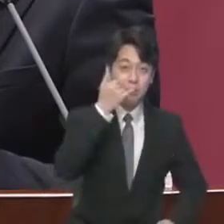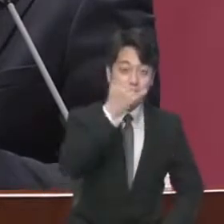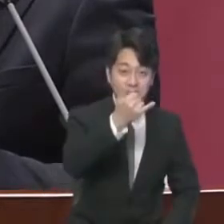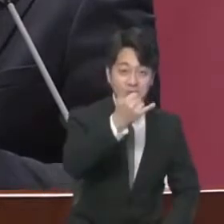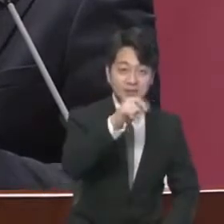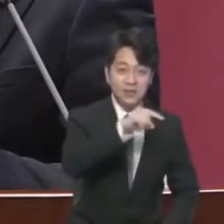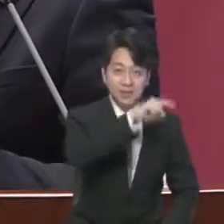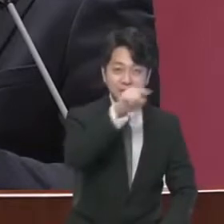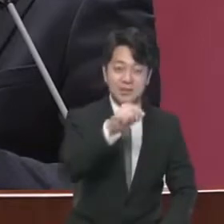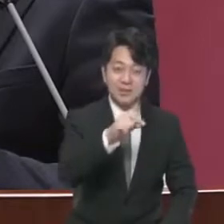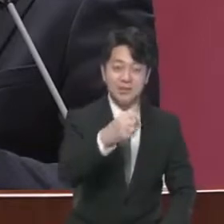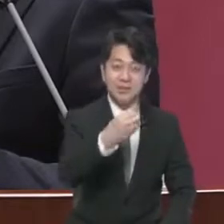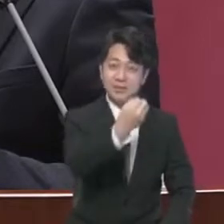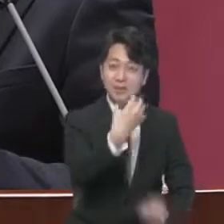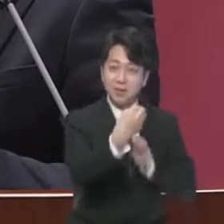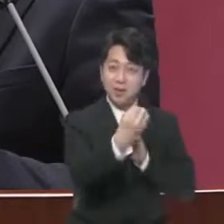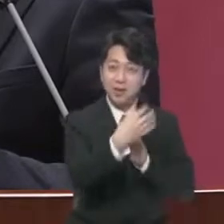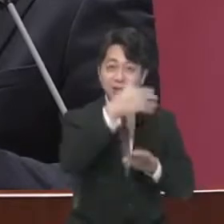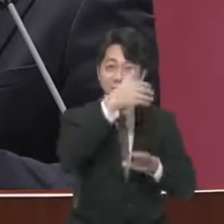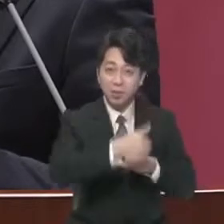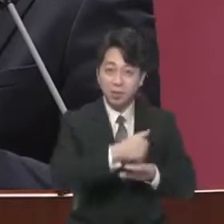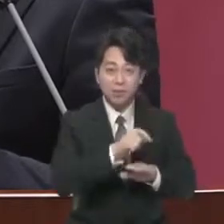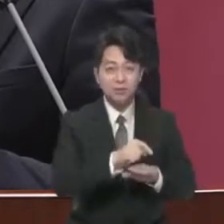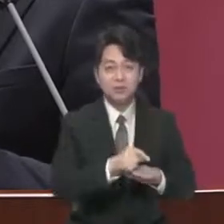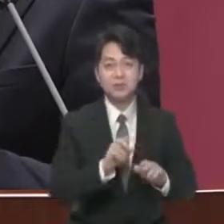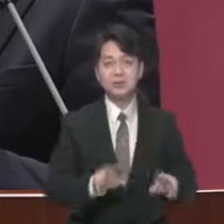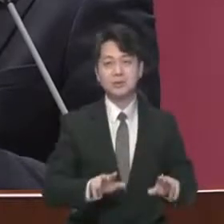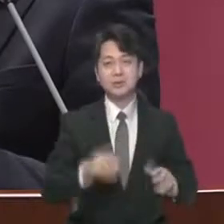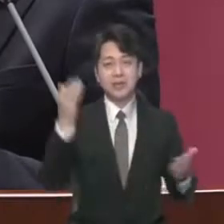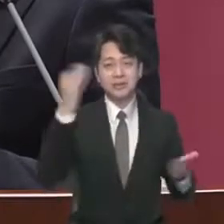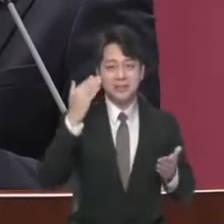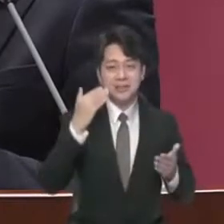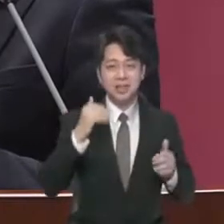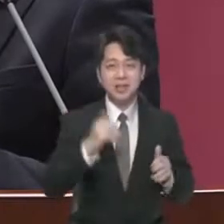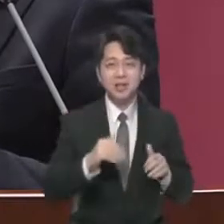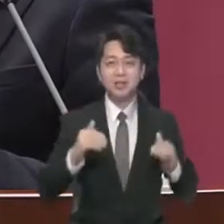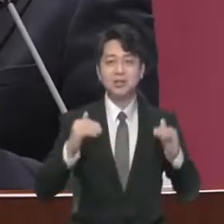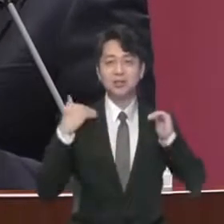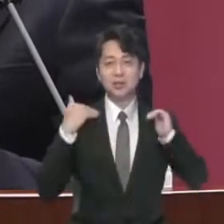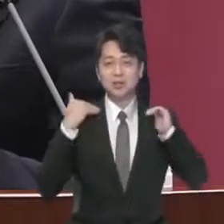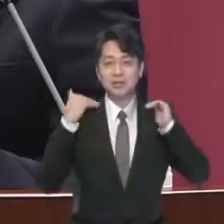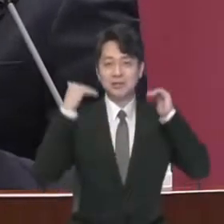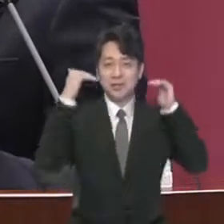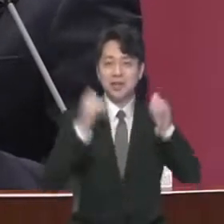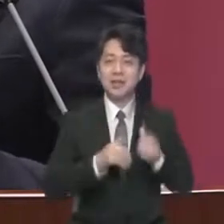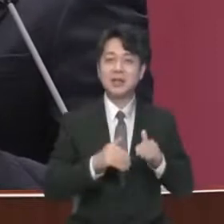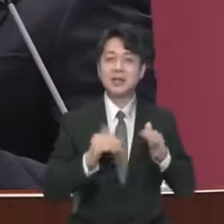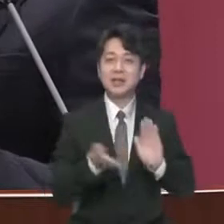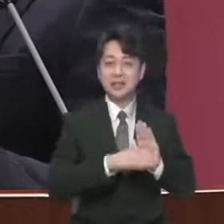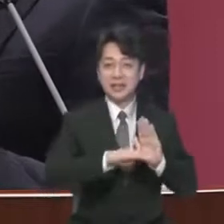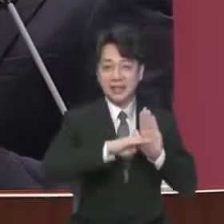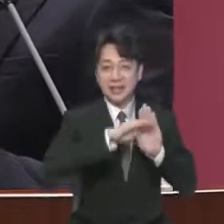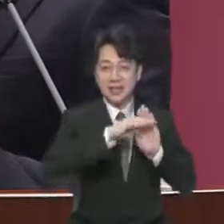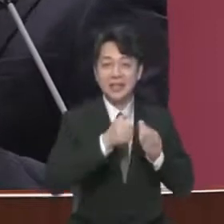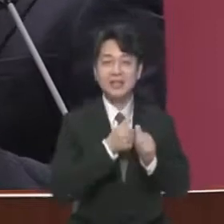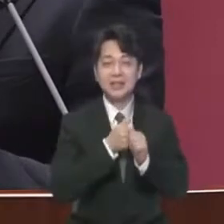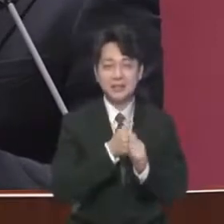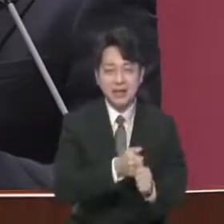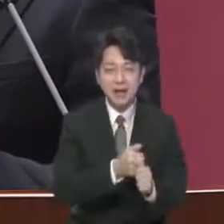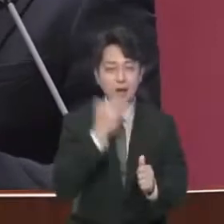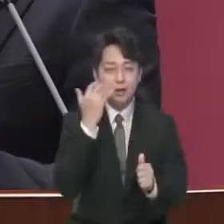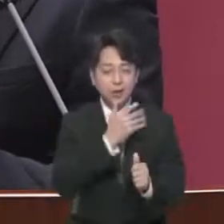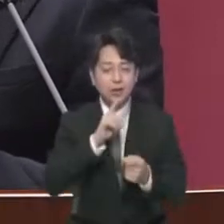때문에 그 성장 단계에 맞게끔 또 어떻게 부모님들이 성에 대해서